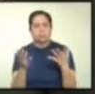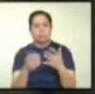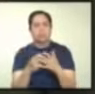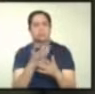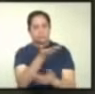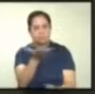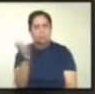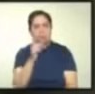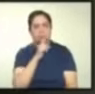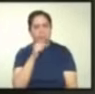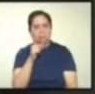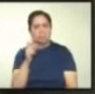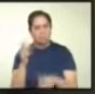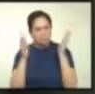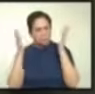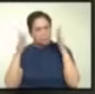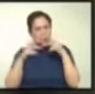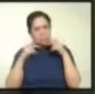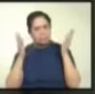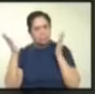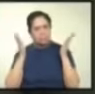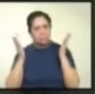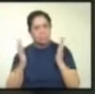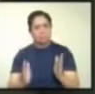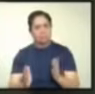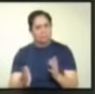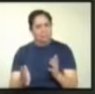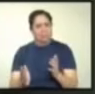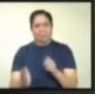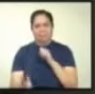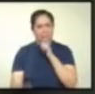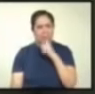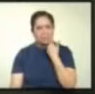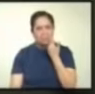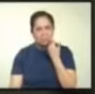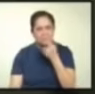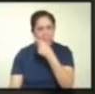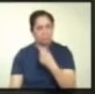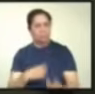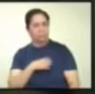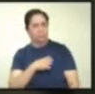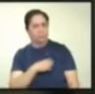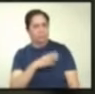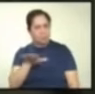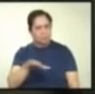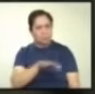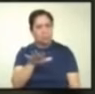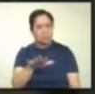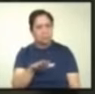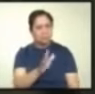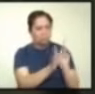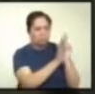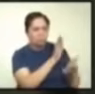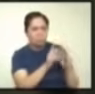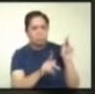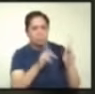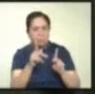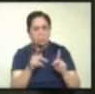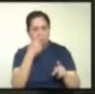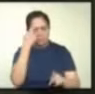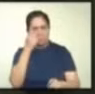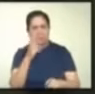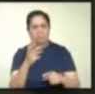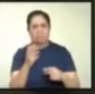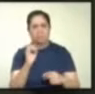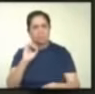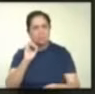Sila po, mga public servant po sila. Hindi po ba sila nahihiya na mga pulis po sila papatay ng tao para lang sa